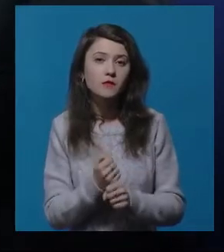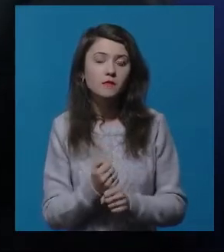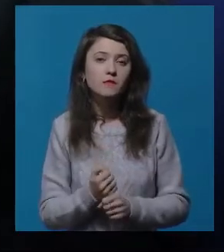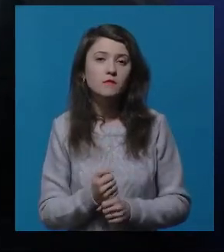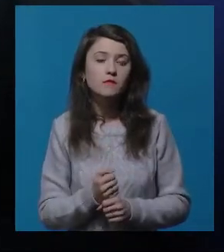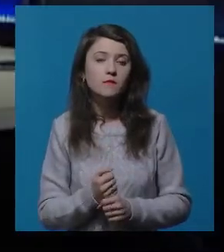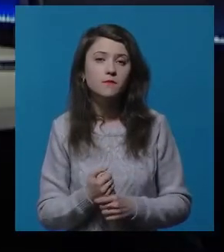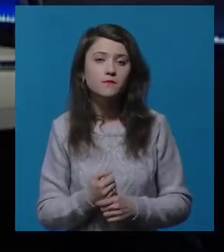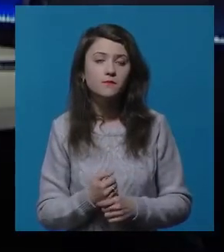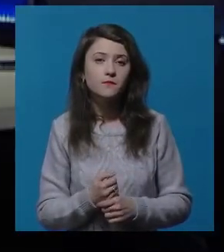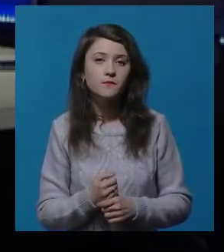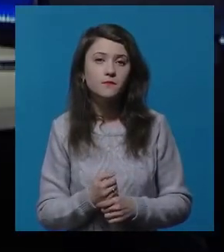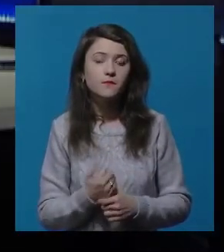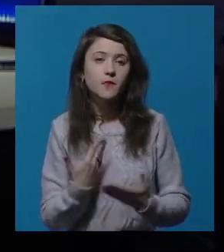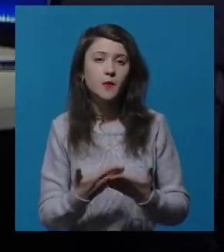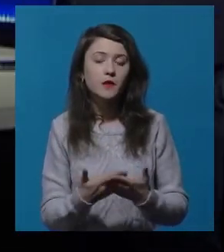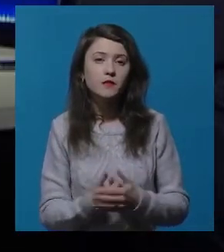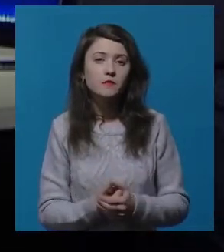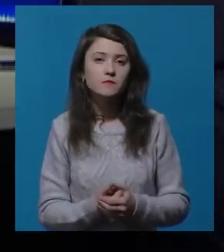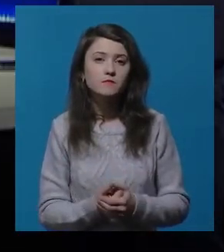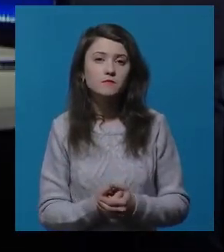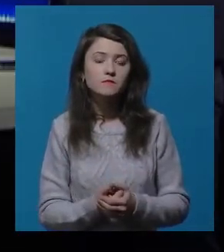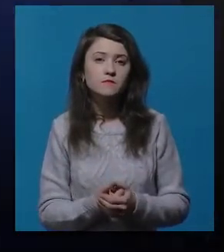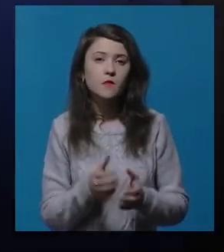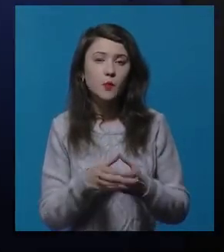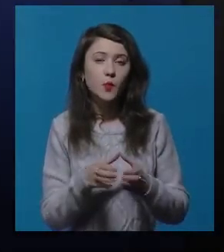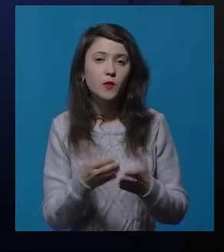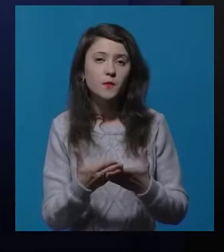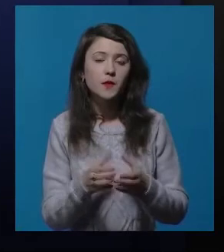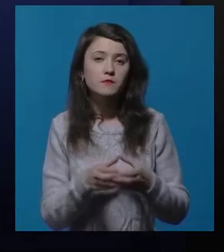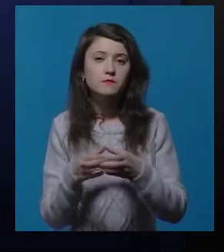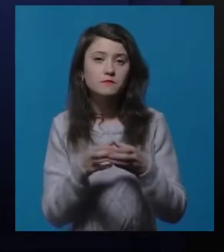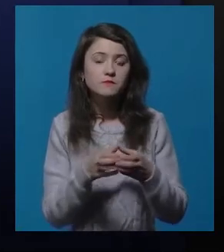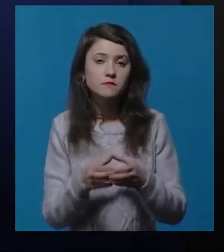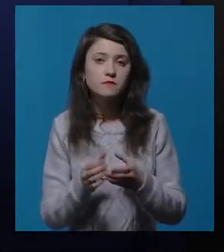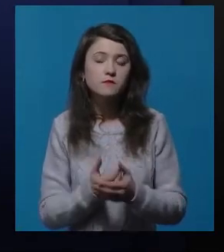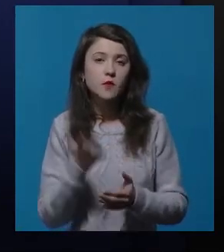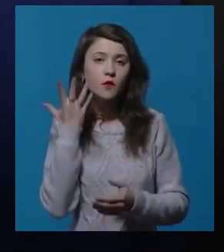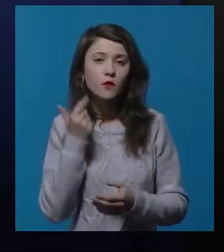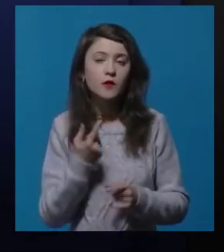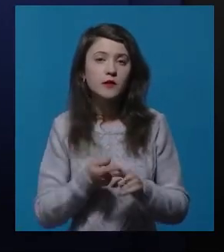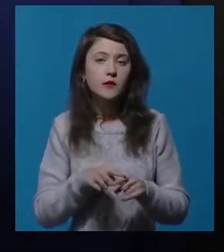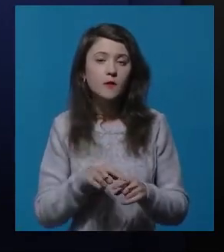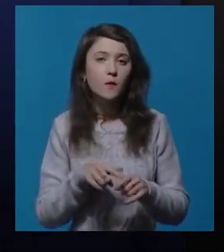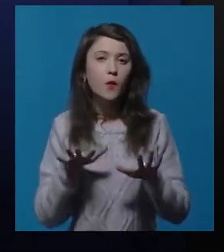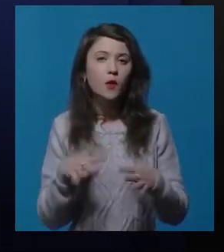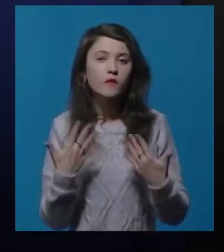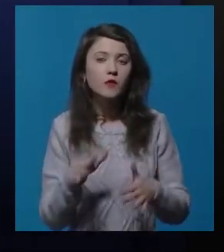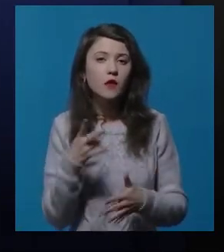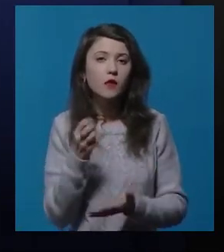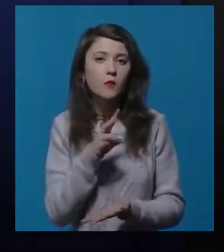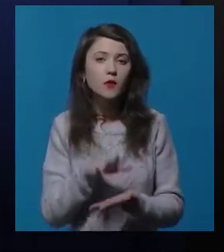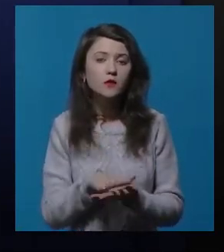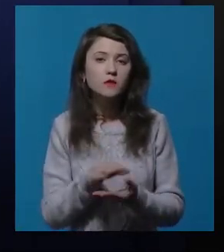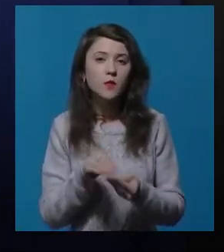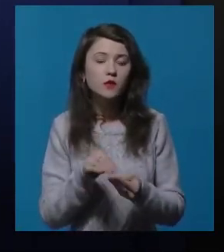Ми, наприклад, мобільні пункти, теж зупинюся на такому питанні, дуже велике, коли цей пункт вже не постійно працює певний день, а